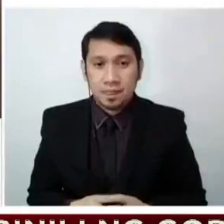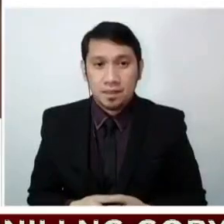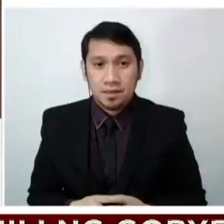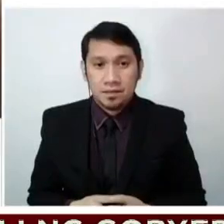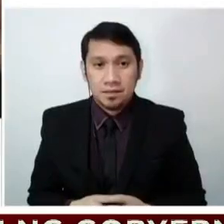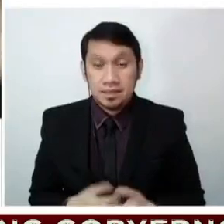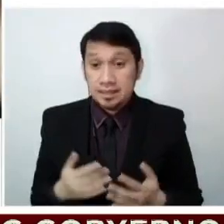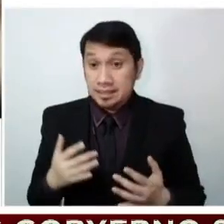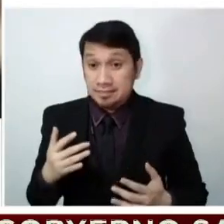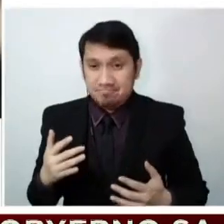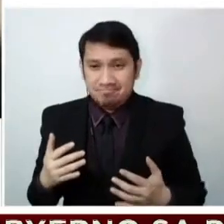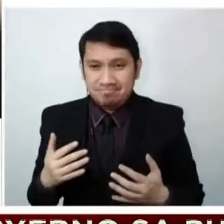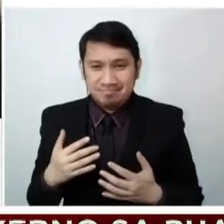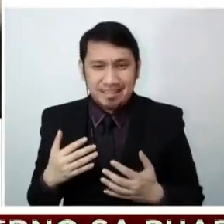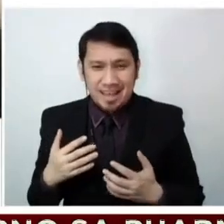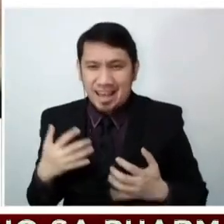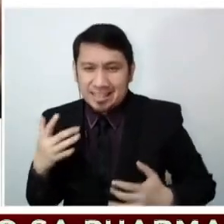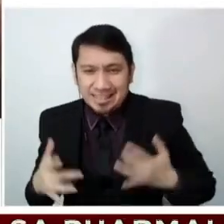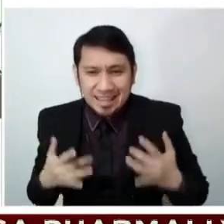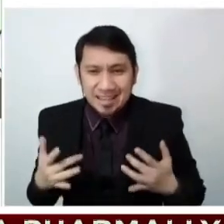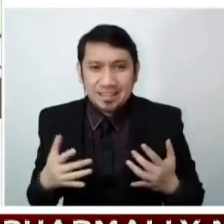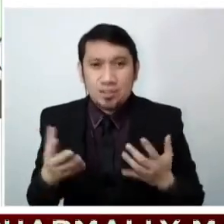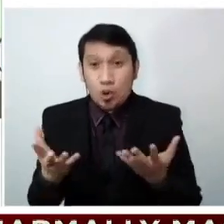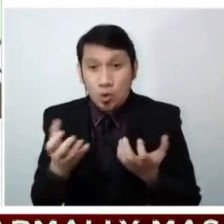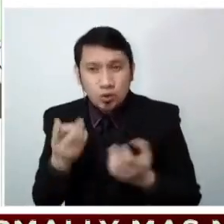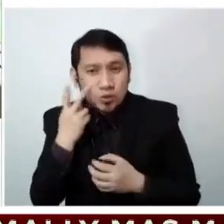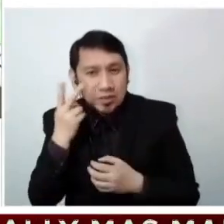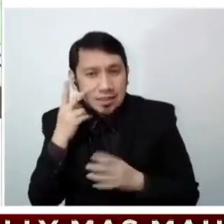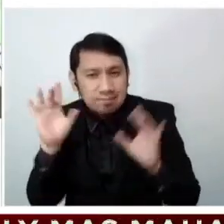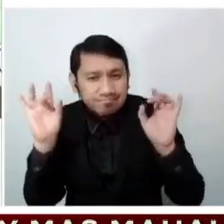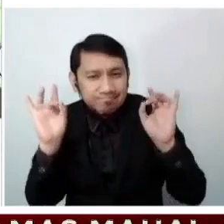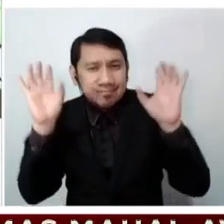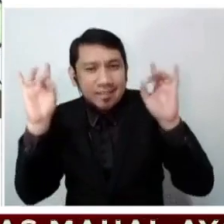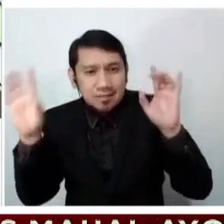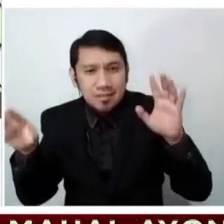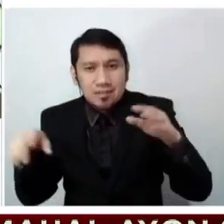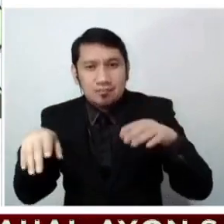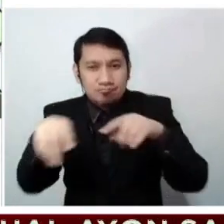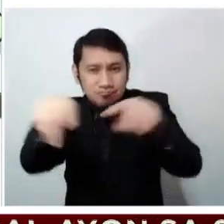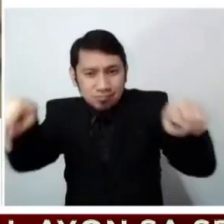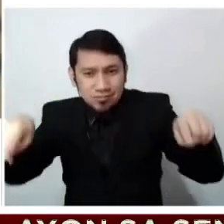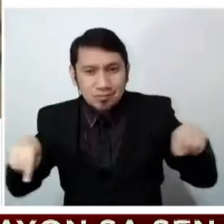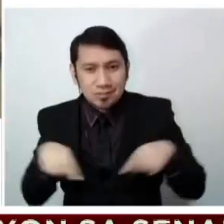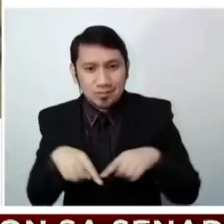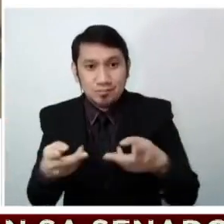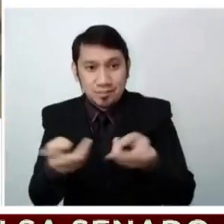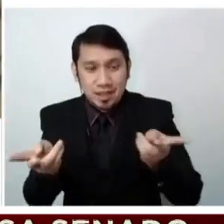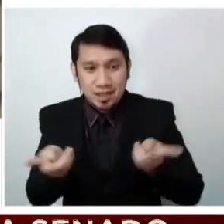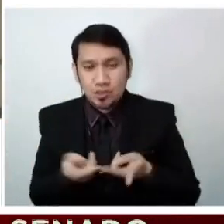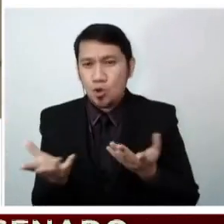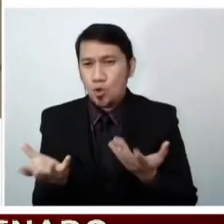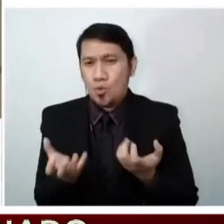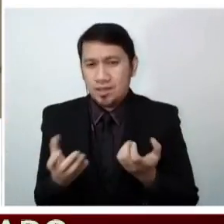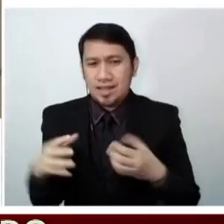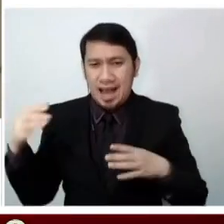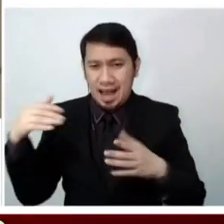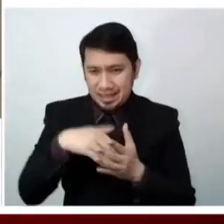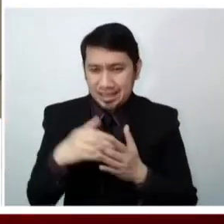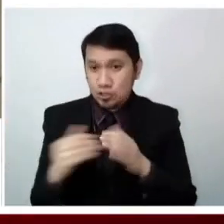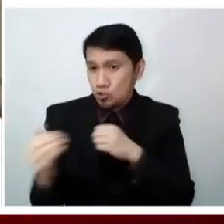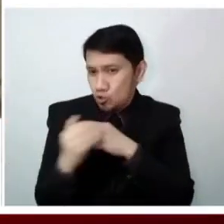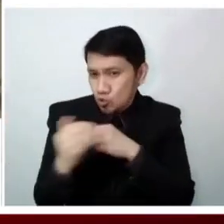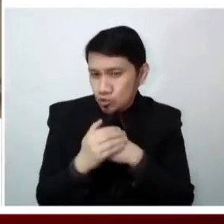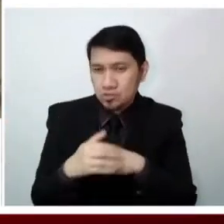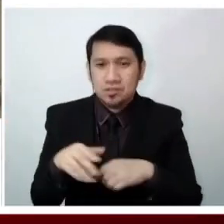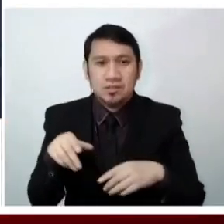Sabik na si Eman na makita ang volleyball court habang si Peter gusto na muling maisuot ang running shoes. Pareho silang